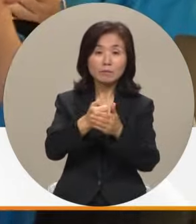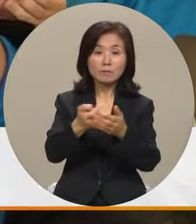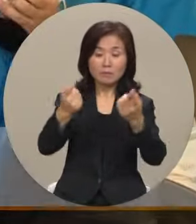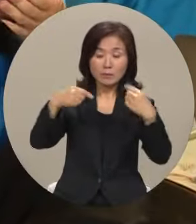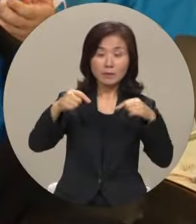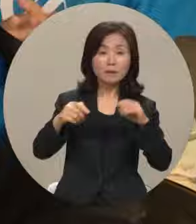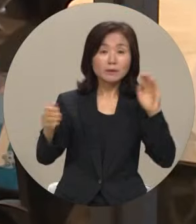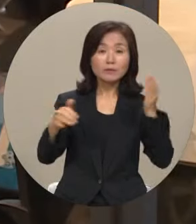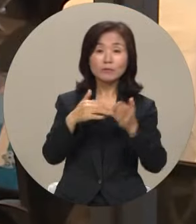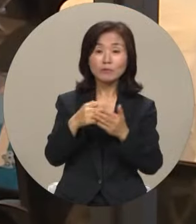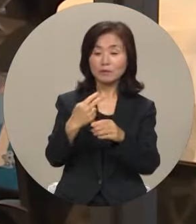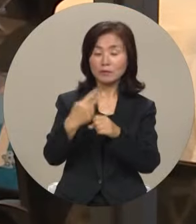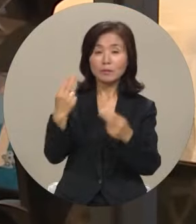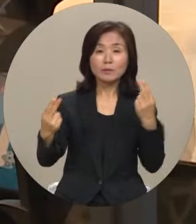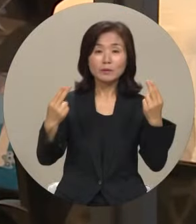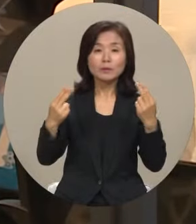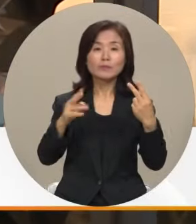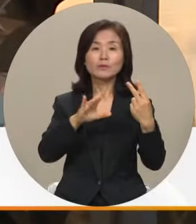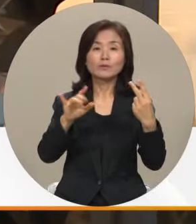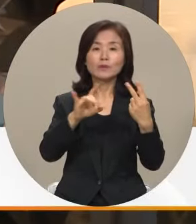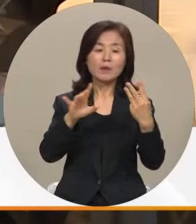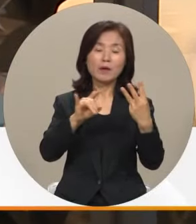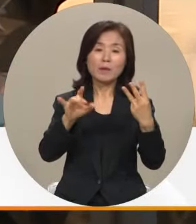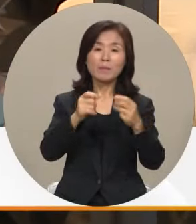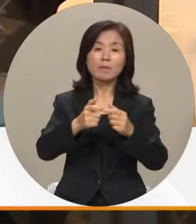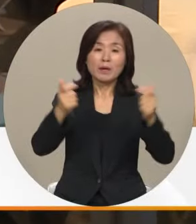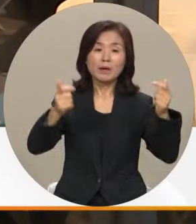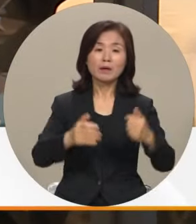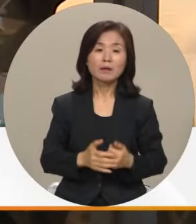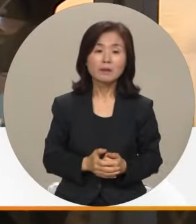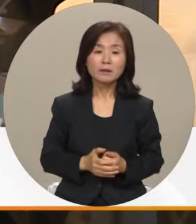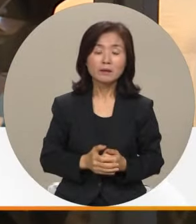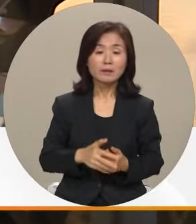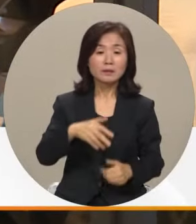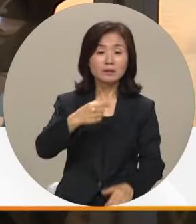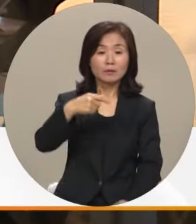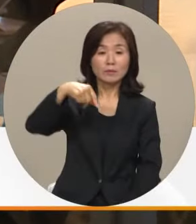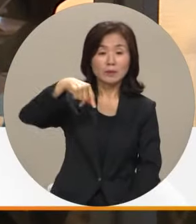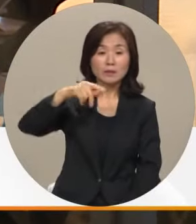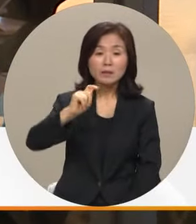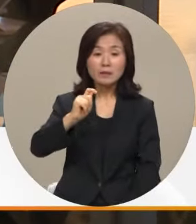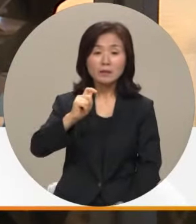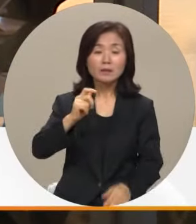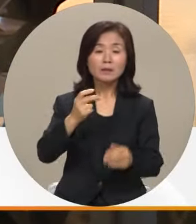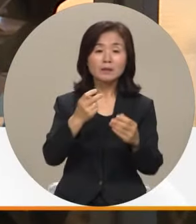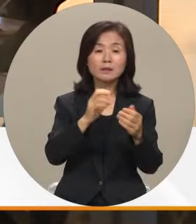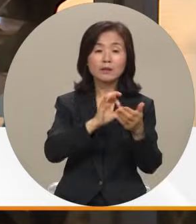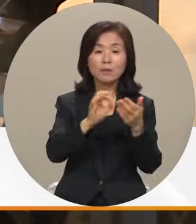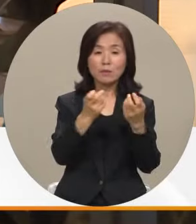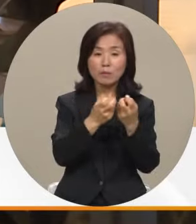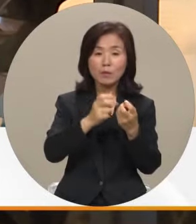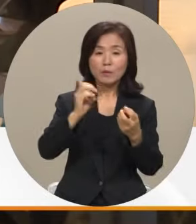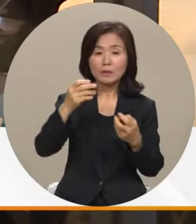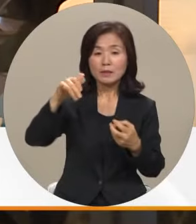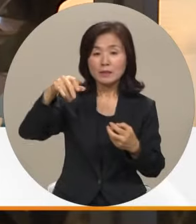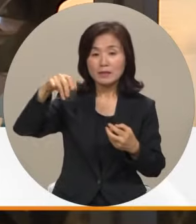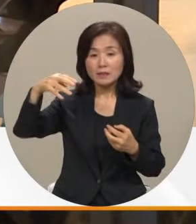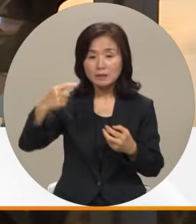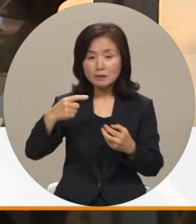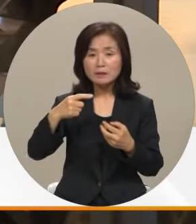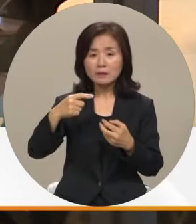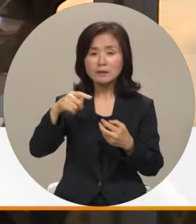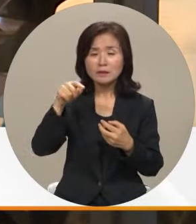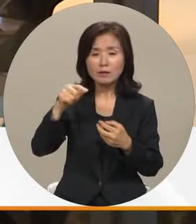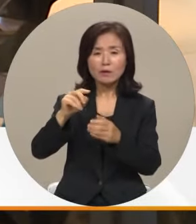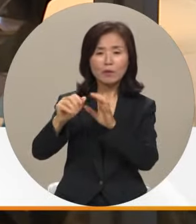늘었습니다. GPT 사용 방법이나 그다음에 모디키트를 사용해서 이거를 제작하는 과정 같은 걸 많이 배우게 됐어요. AI 한